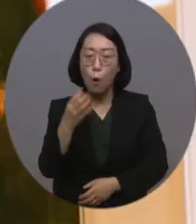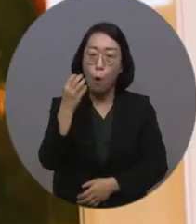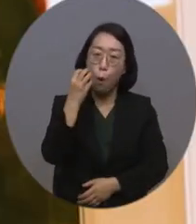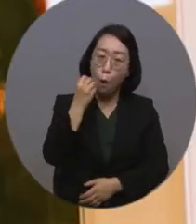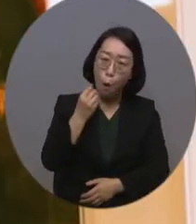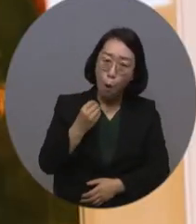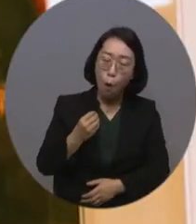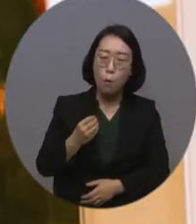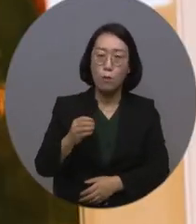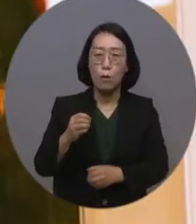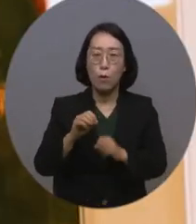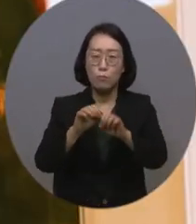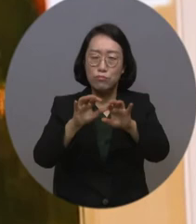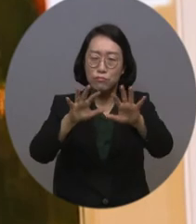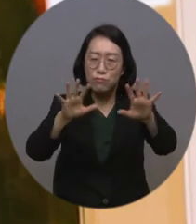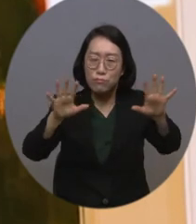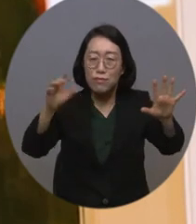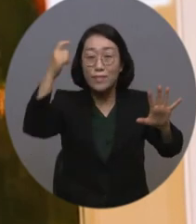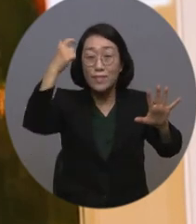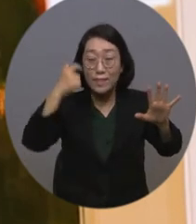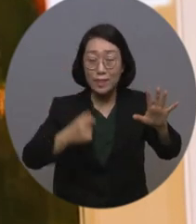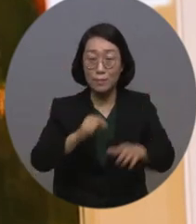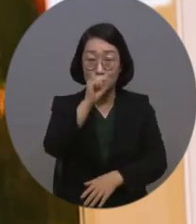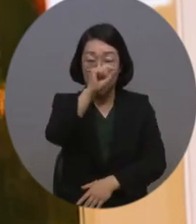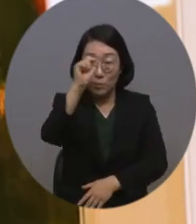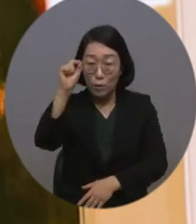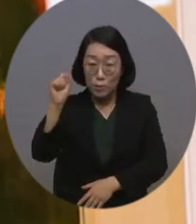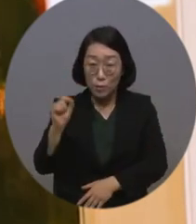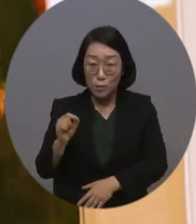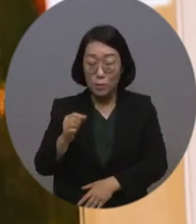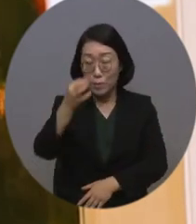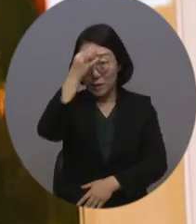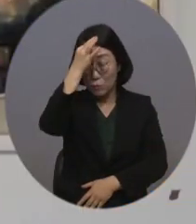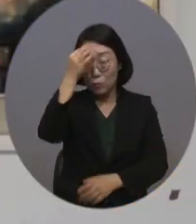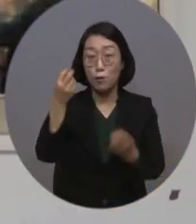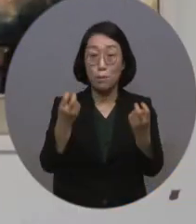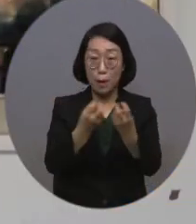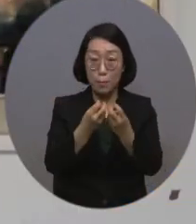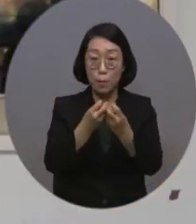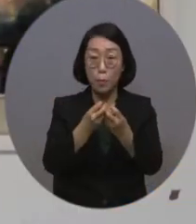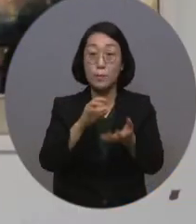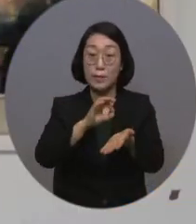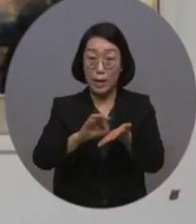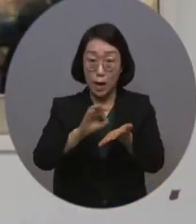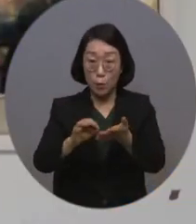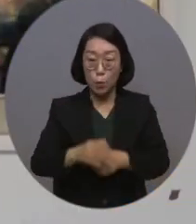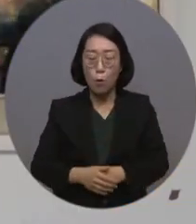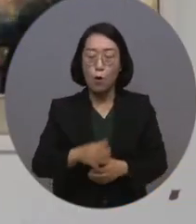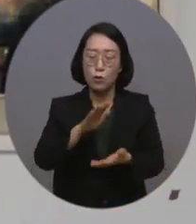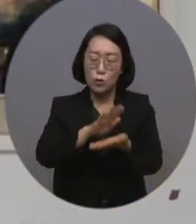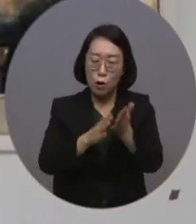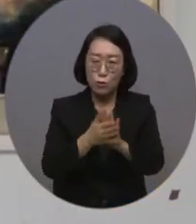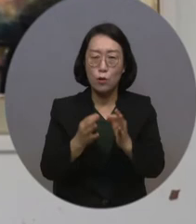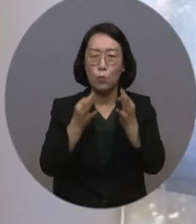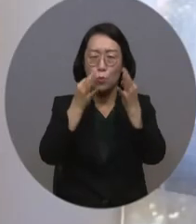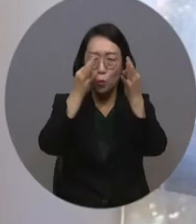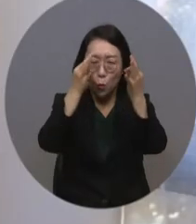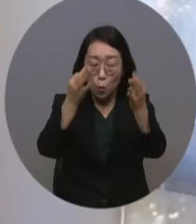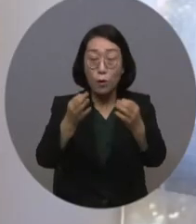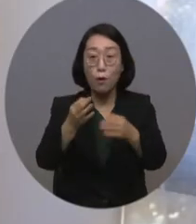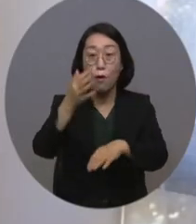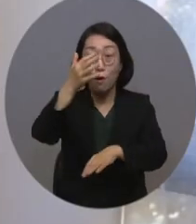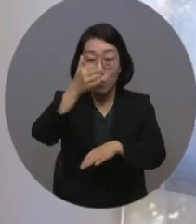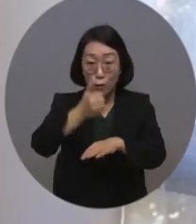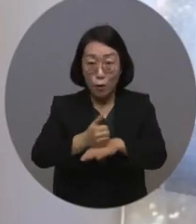이루며 번져가는 형상의 점을 모아 이어가는 기법과 함께 그녀의 정성과 열정이 더해져